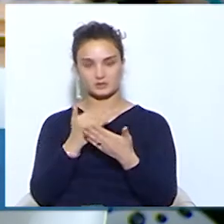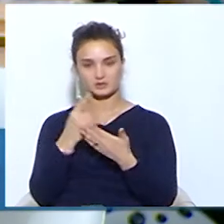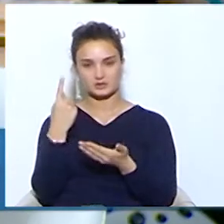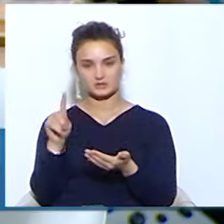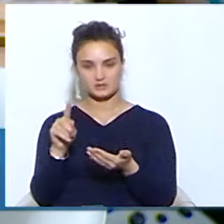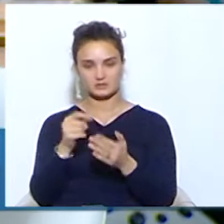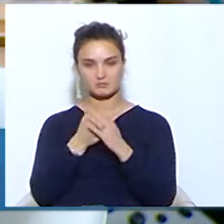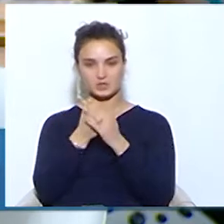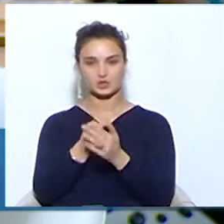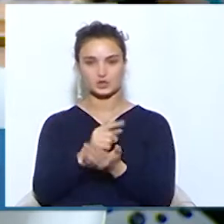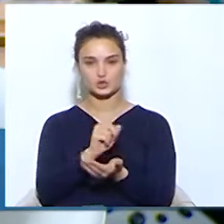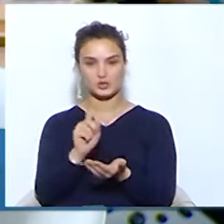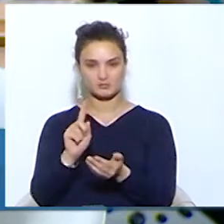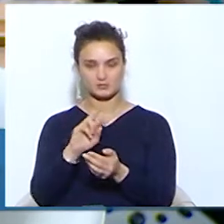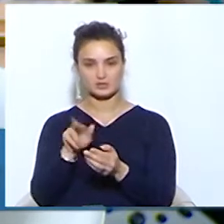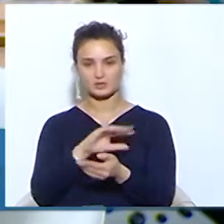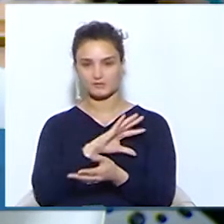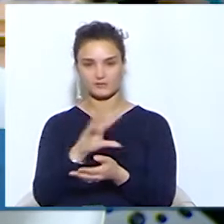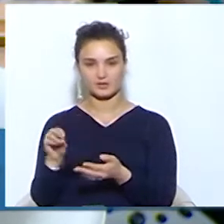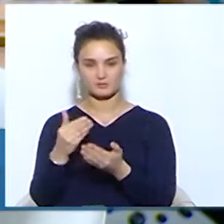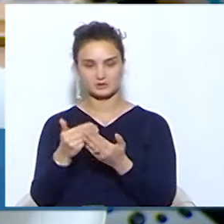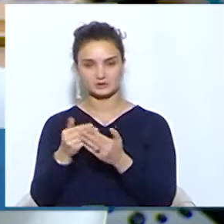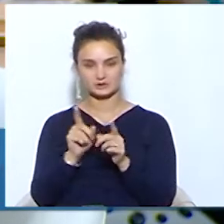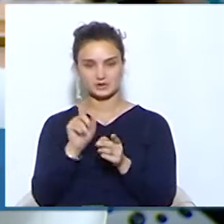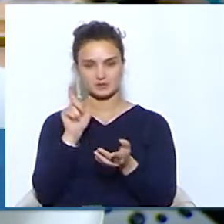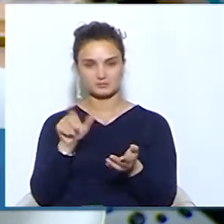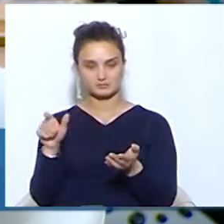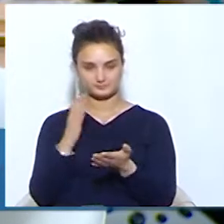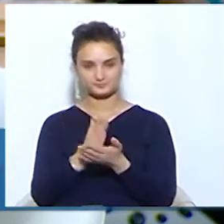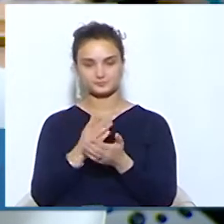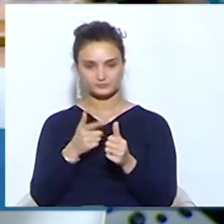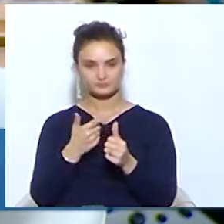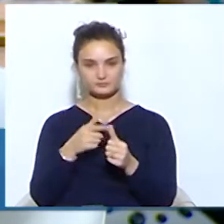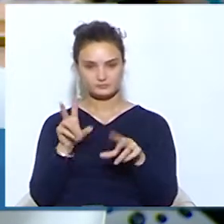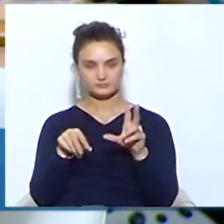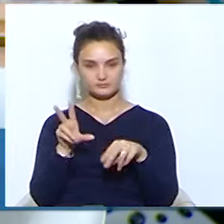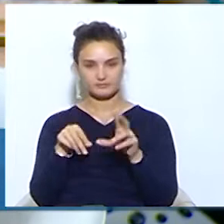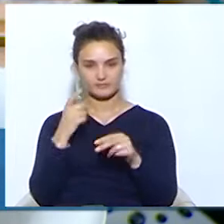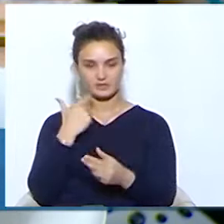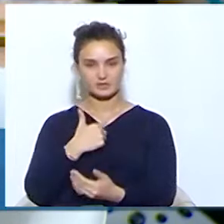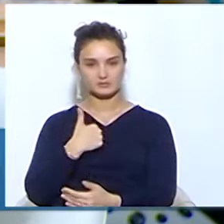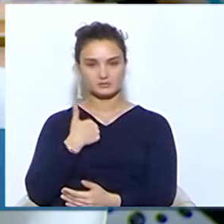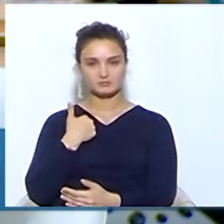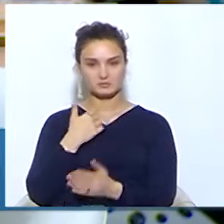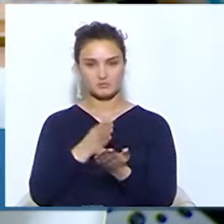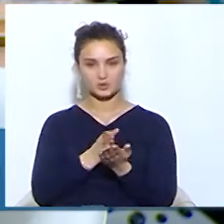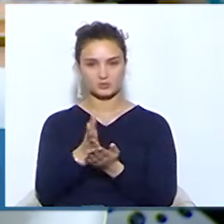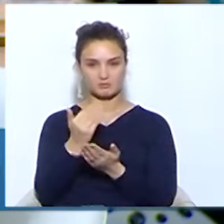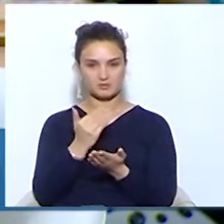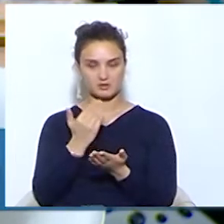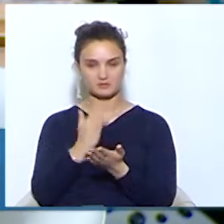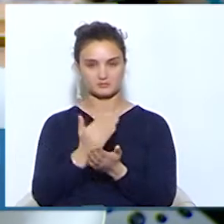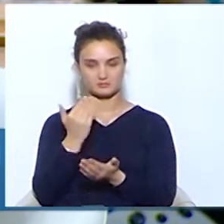სხვას, მიაღწიო რამეს და ყველა, ვთქვათ, ისეთი ადამიანები არიან ფაქტობრივად ნარცისისტული მიმართულება მათ